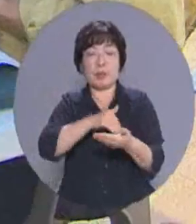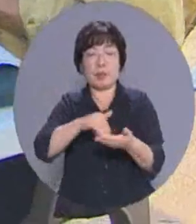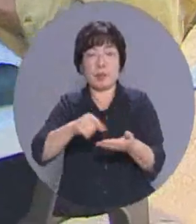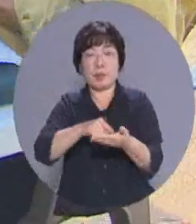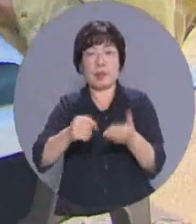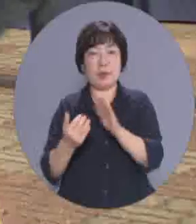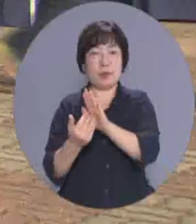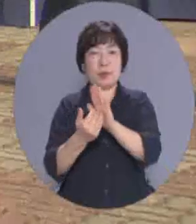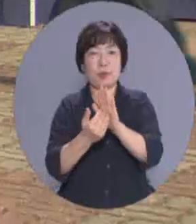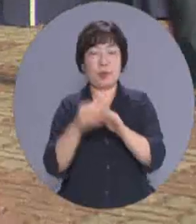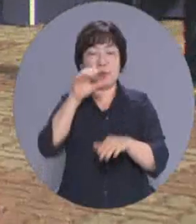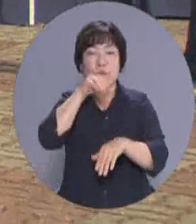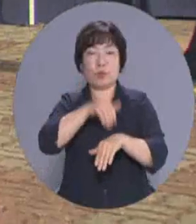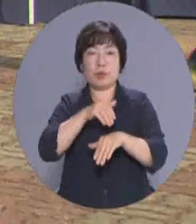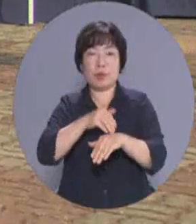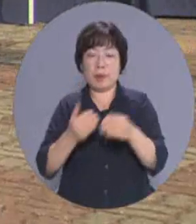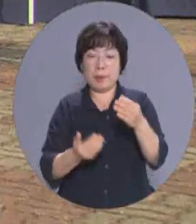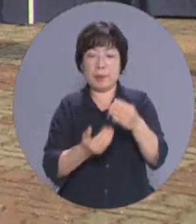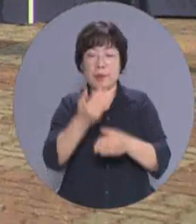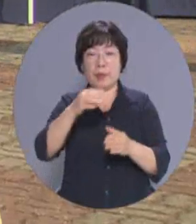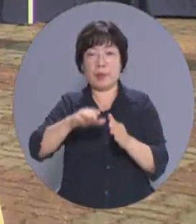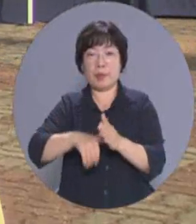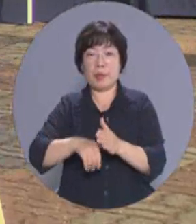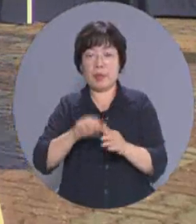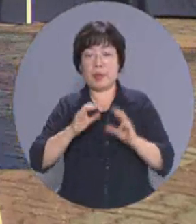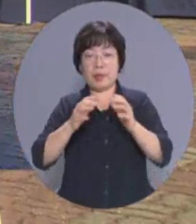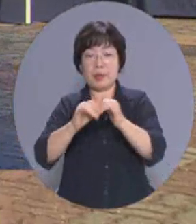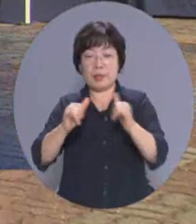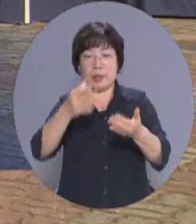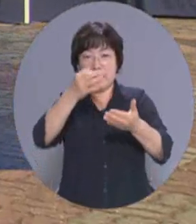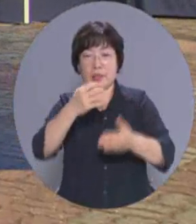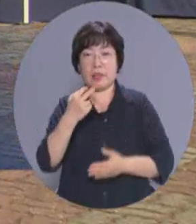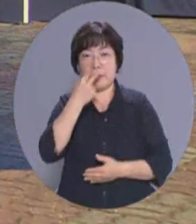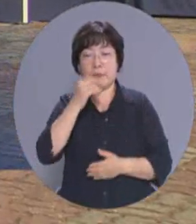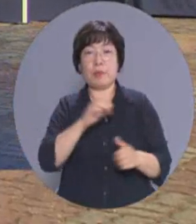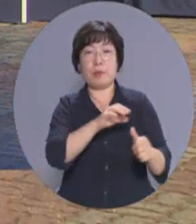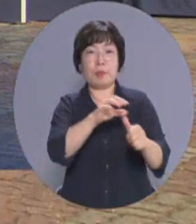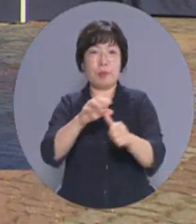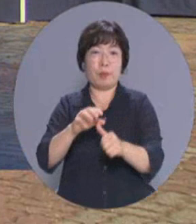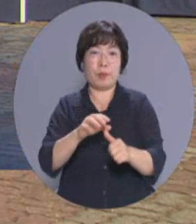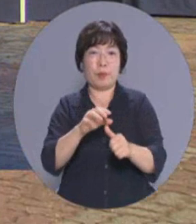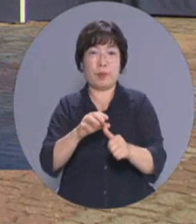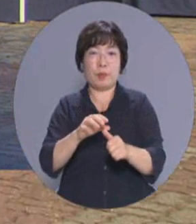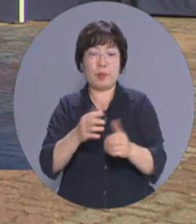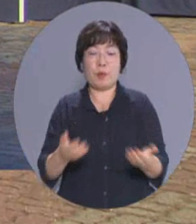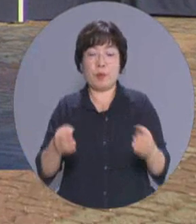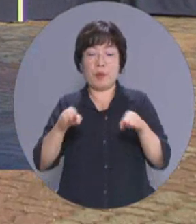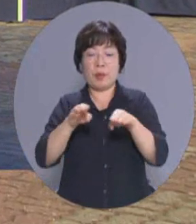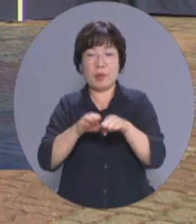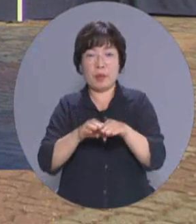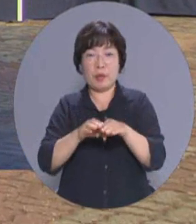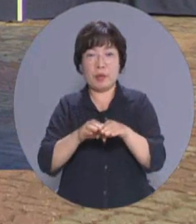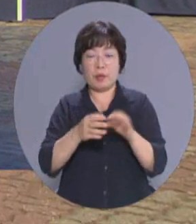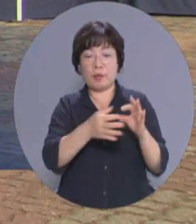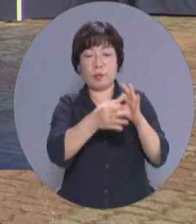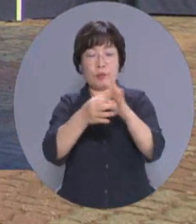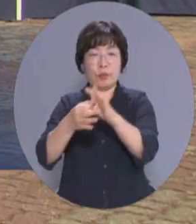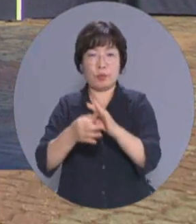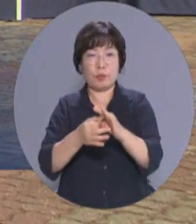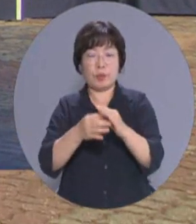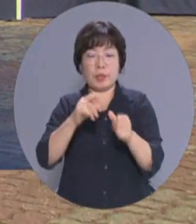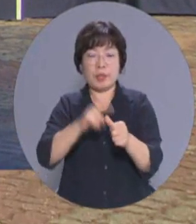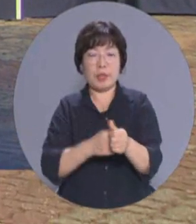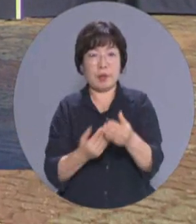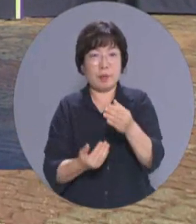훈련입니다. 재난 발생 시에 우리 군민의 재산과 생명을 보호하기 위해서 유관기관 단체 간 재난